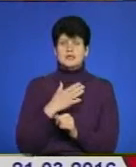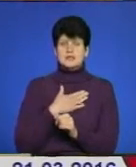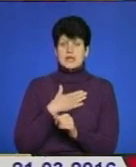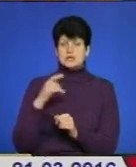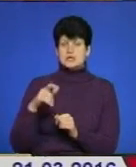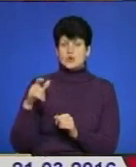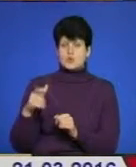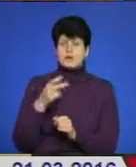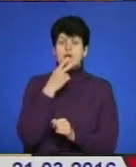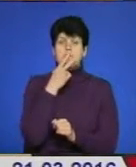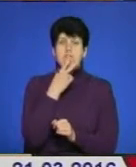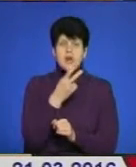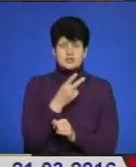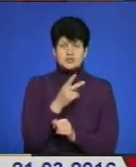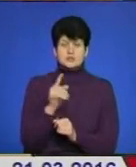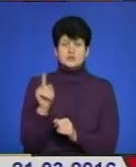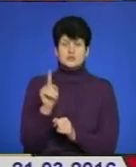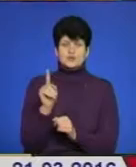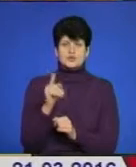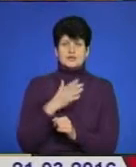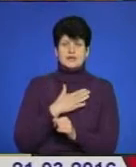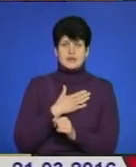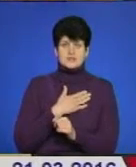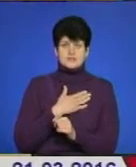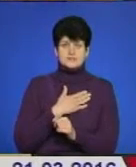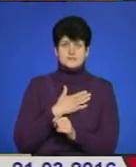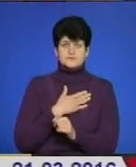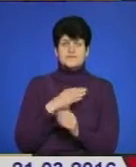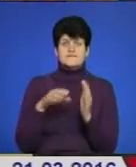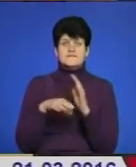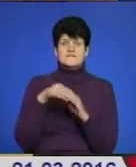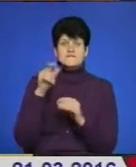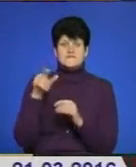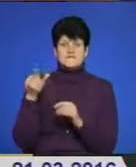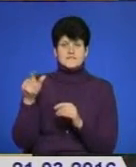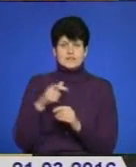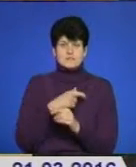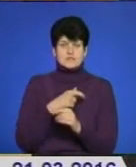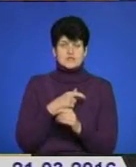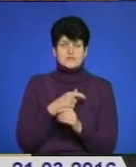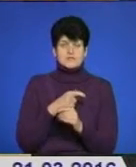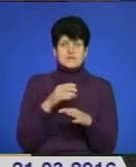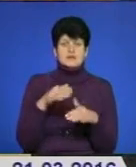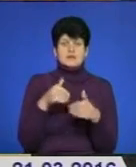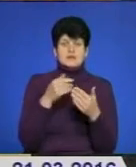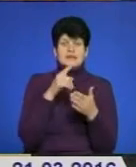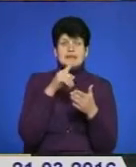громада бачила і за те, що наші виборці ставили ту надію,